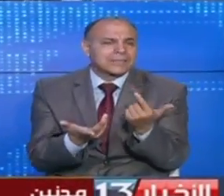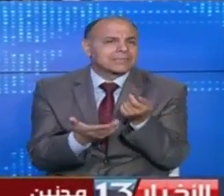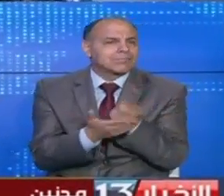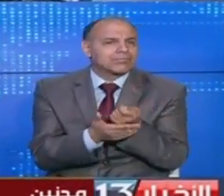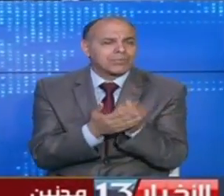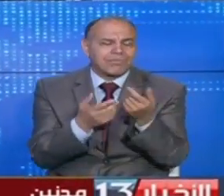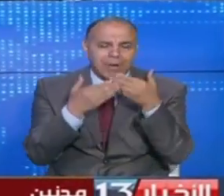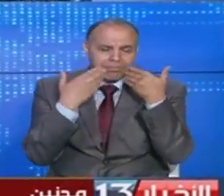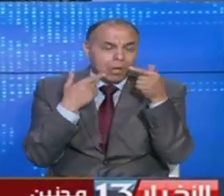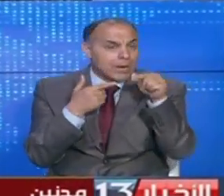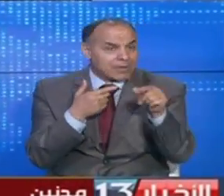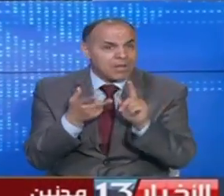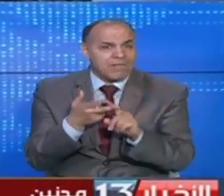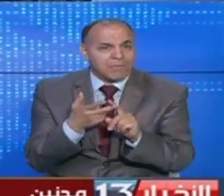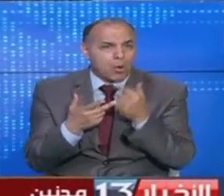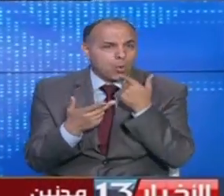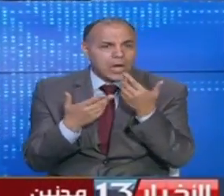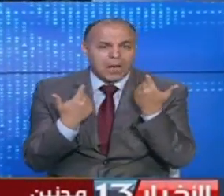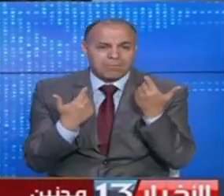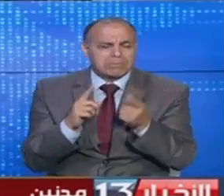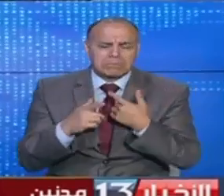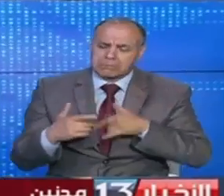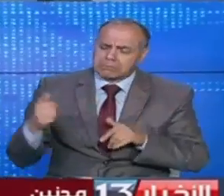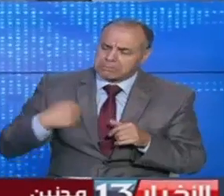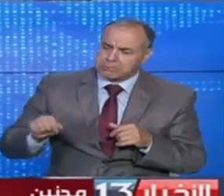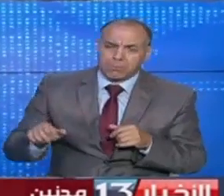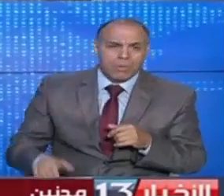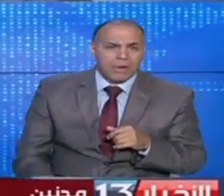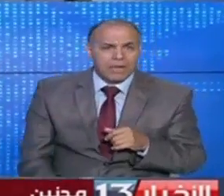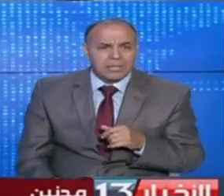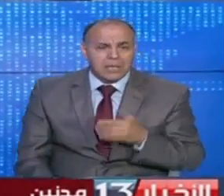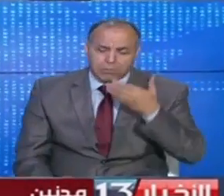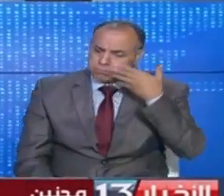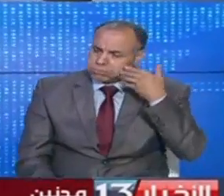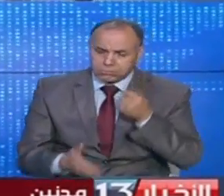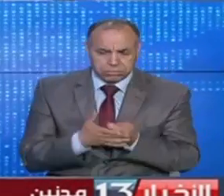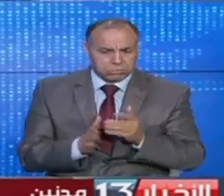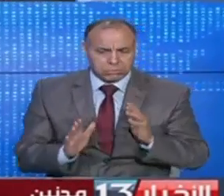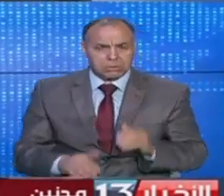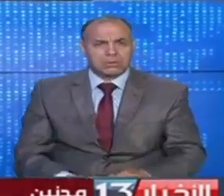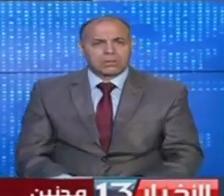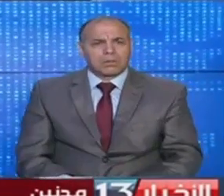وسائل الوقاية ومنهم من لم يعطها اهتماما. هكتشف في الكمامة وهكتشف في